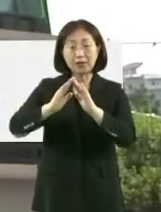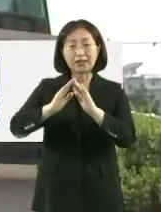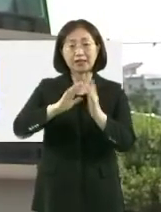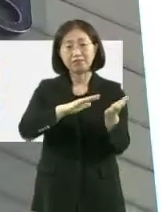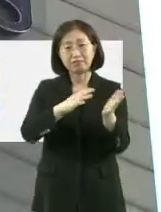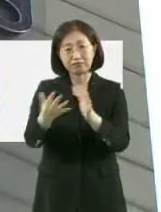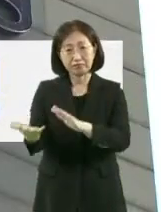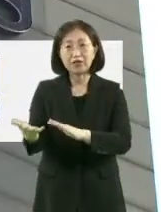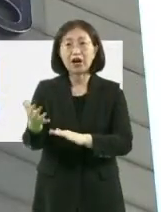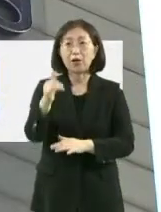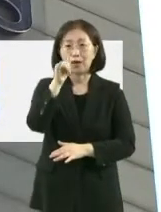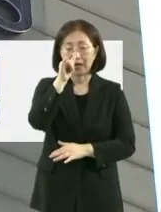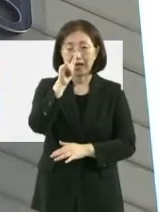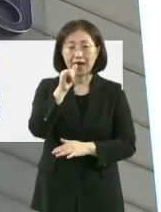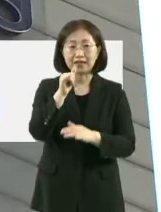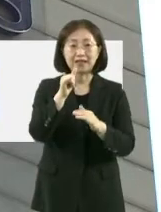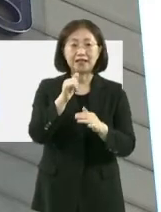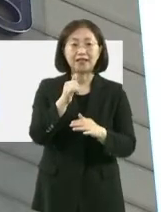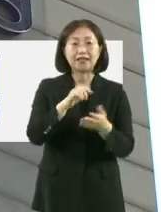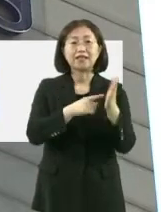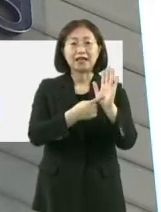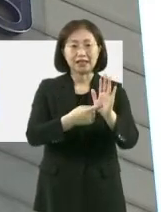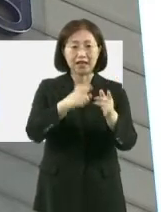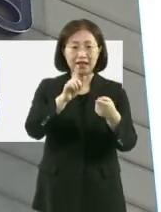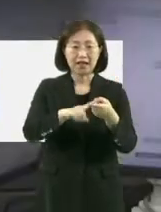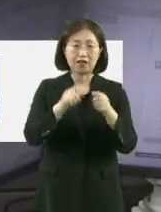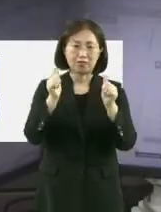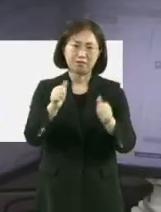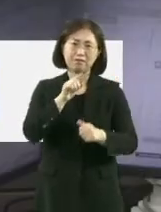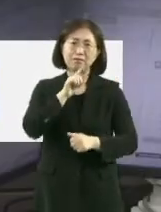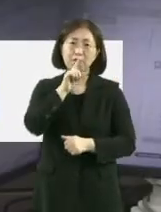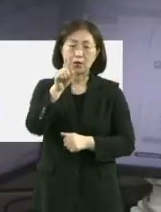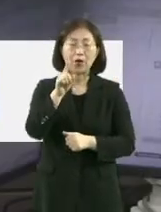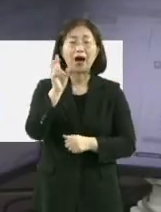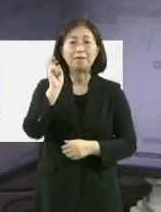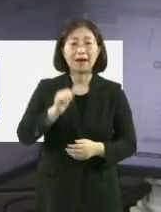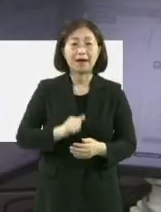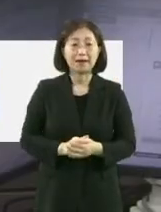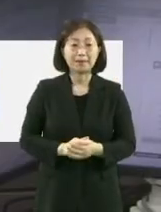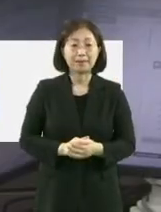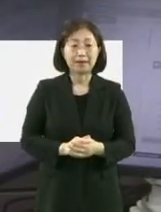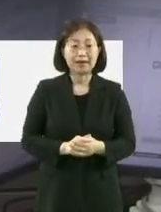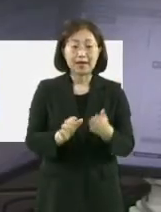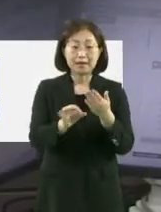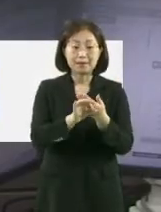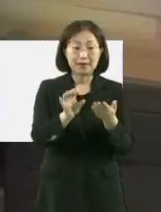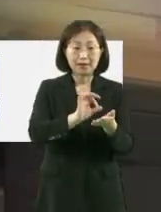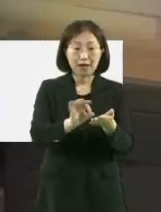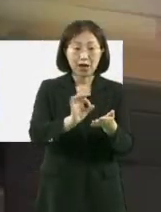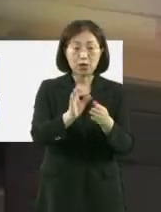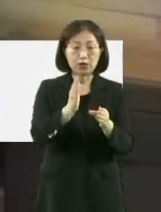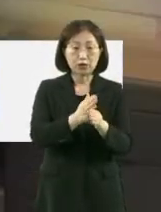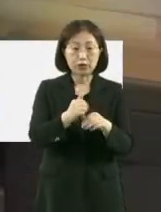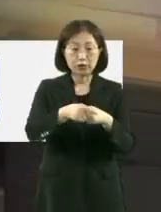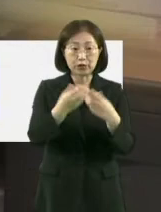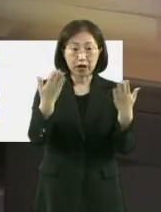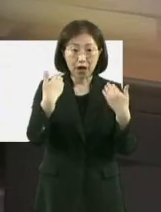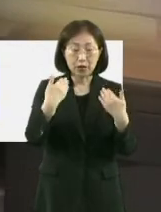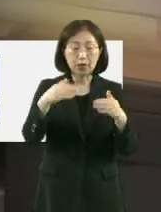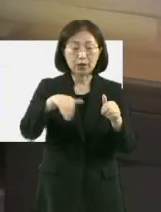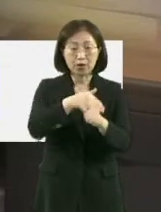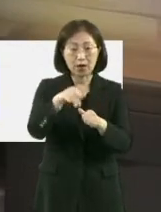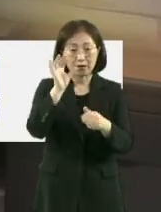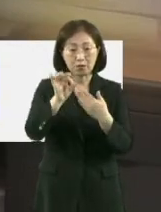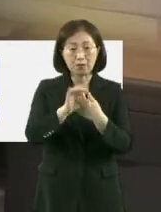관련해 소송전이 벌어질 가능성이 제기되고 있습니다. 천안교육청은 임시 사용 중인 한들초의 여건상